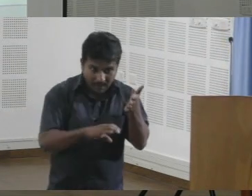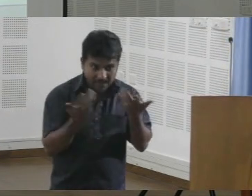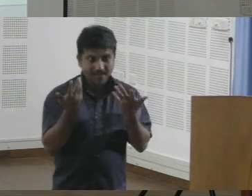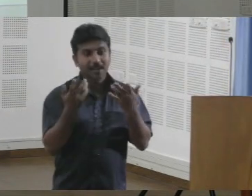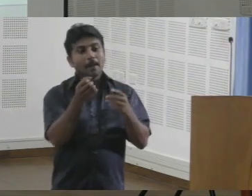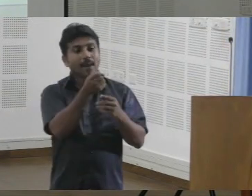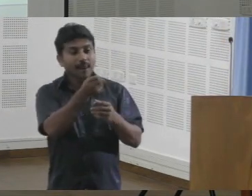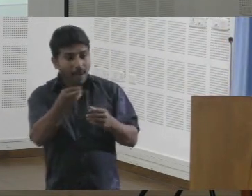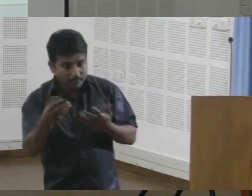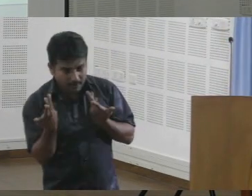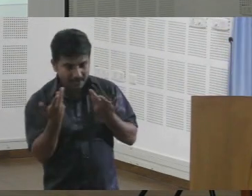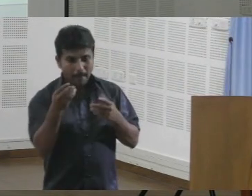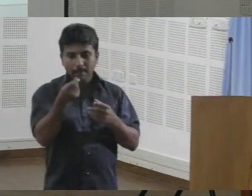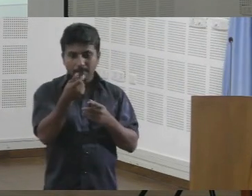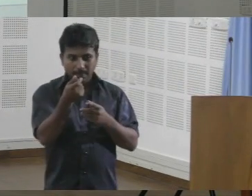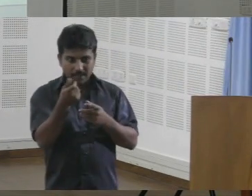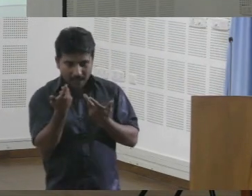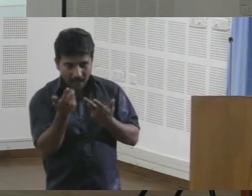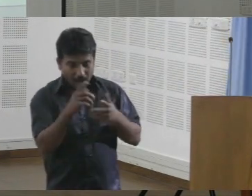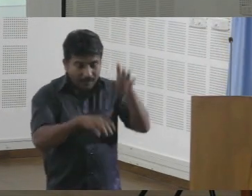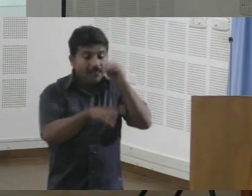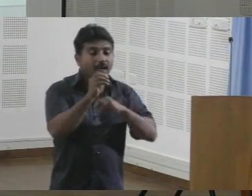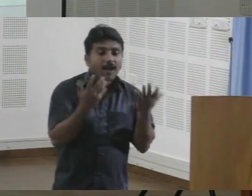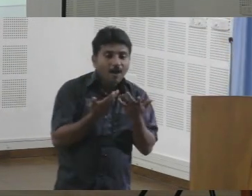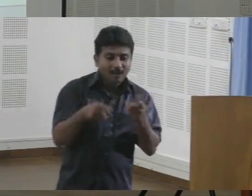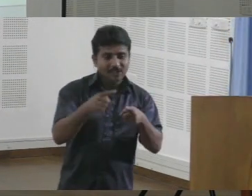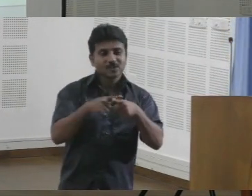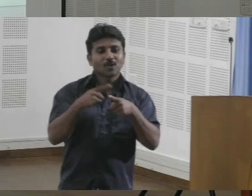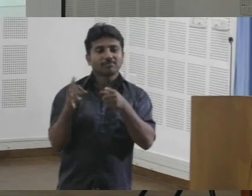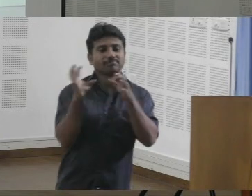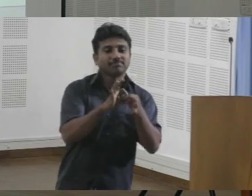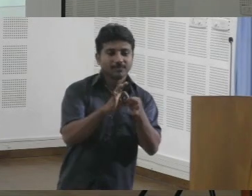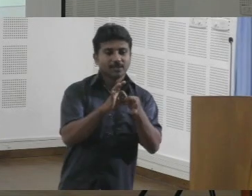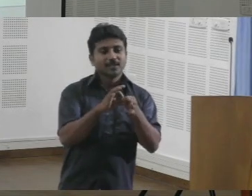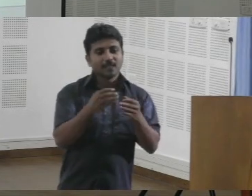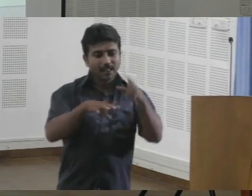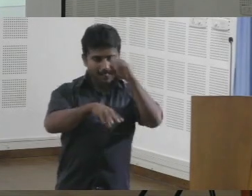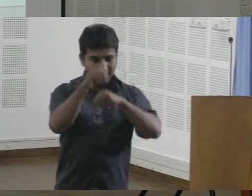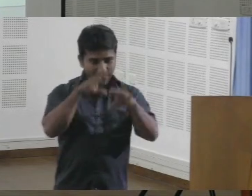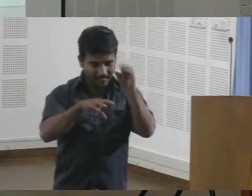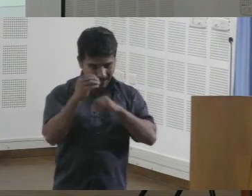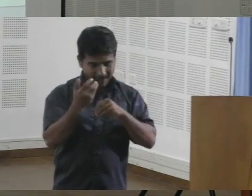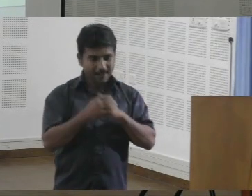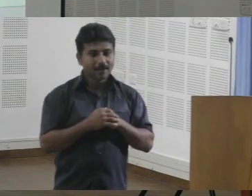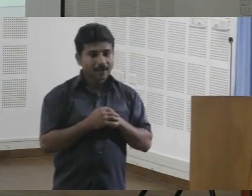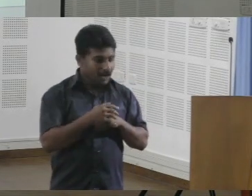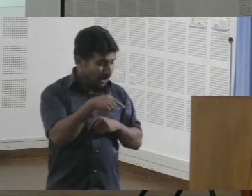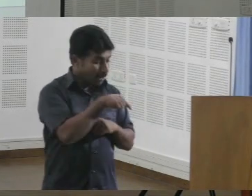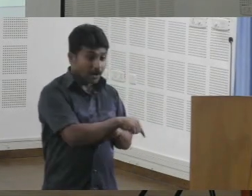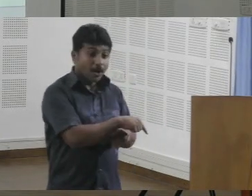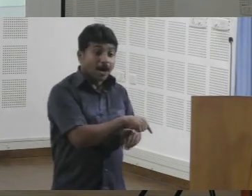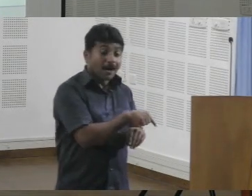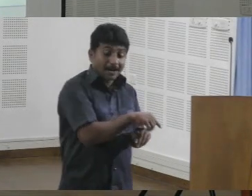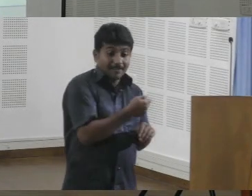അതിൽ കൊണ്ടുവന്നു. പിന്നെ എൻ്റെ മെയിൻ ഇത്, ഇപ്പോഴും നമ്മൾ ലിമിറ്റഡ് കമ്മ്യൂണിക്കേഷനിലാണ് ഞാൻ നിൽക്കണേ. എനിക്ക് അവൻ ടൈപ്പ് ആൻഡ് കമ്മ്യൂണിക്കേറ്റ് എന്ന് പറയുന്ന